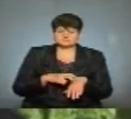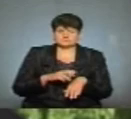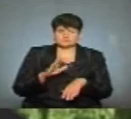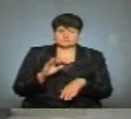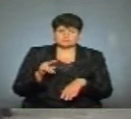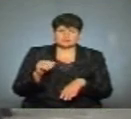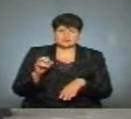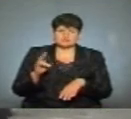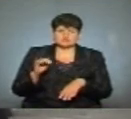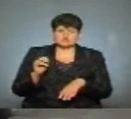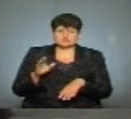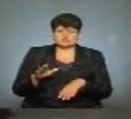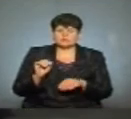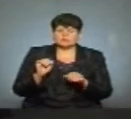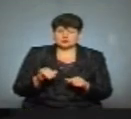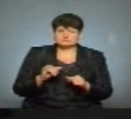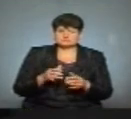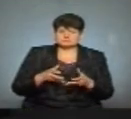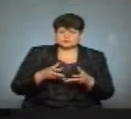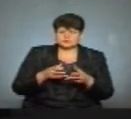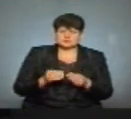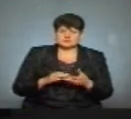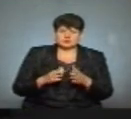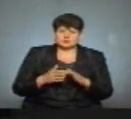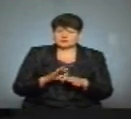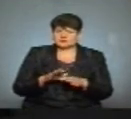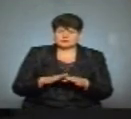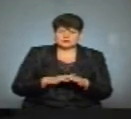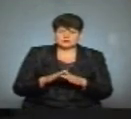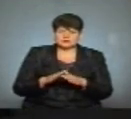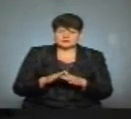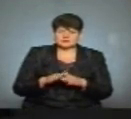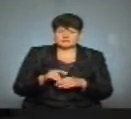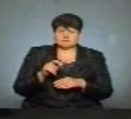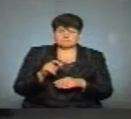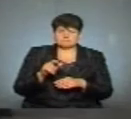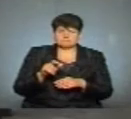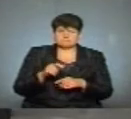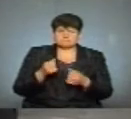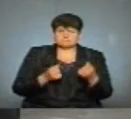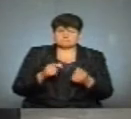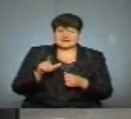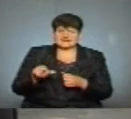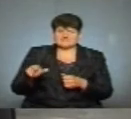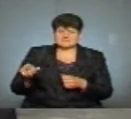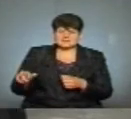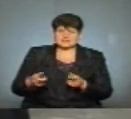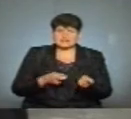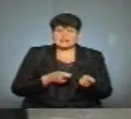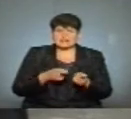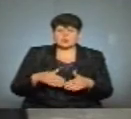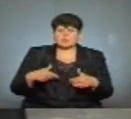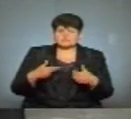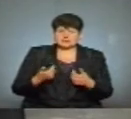Паничев. Може вплинути негативно за умови недотримання перевізниками рекомендацій головного